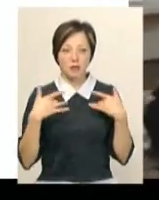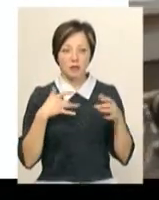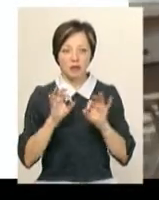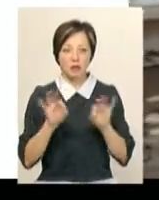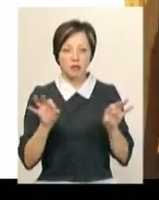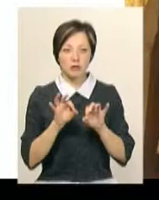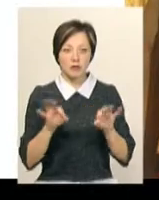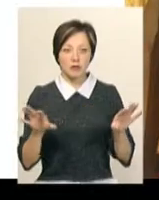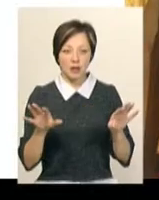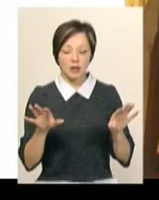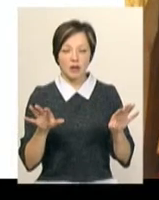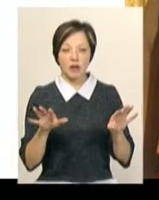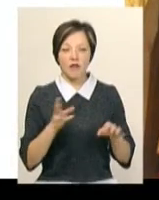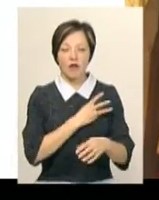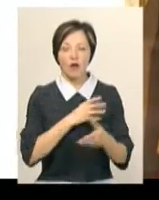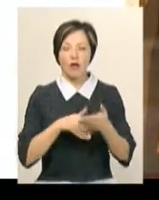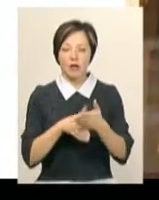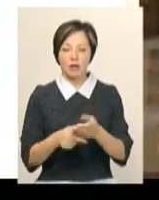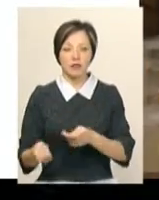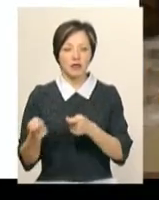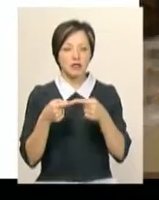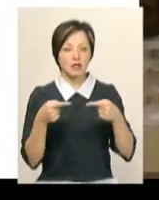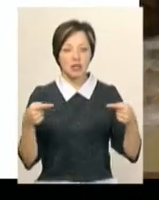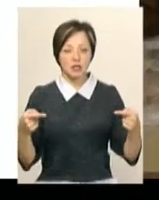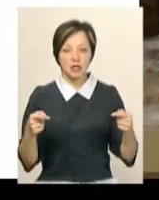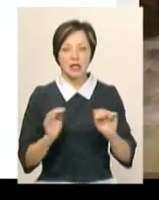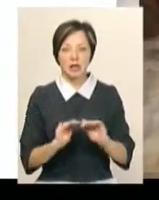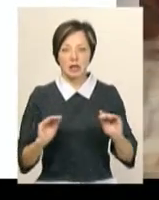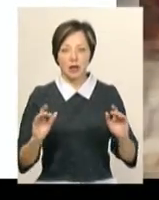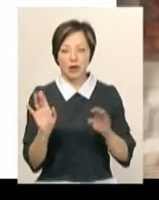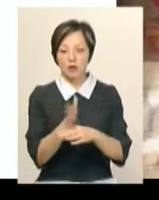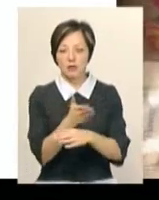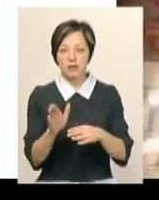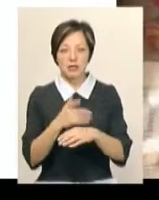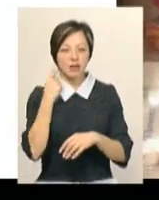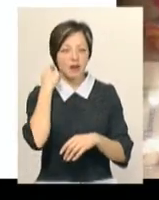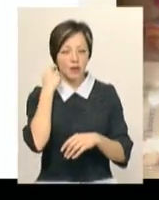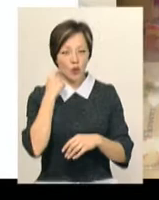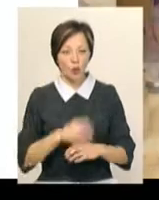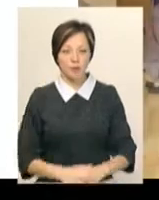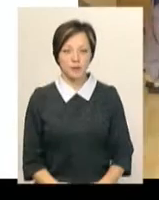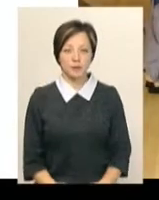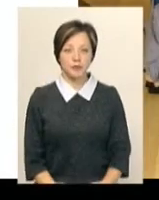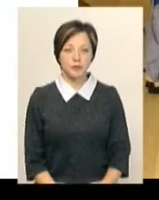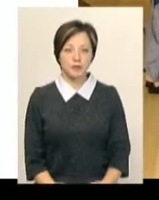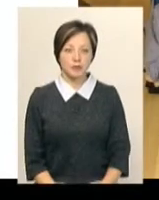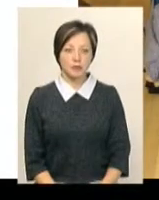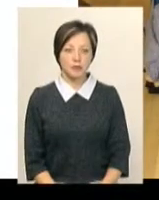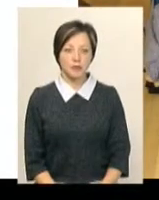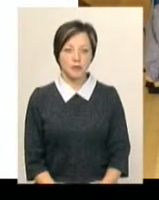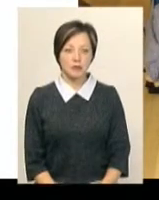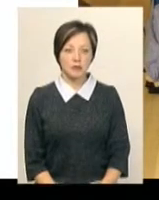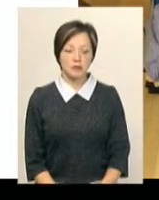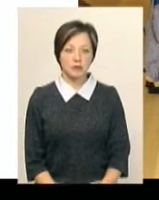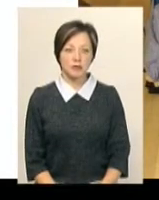Леся Медведюк. За словами волонтерки, привезені речі для дітей в інтернаті розприділять за віком. Вікторія Зелінська, Юрій Чорний, новини